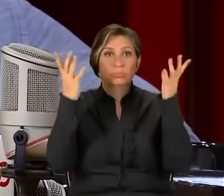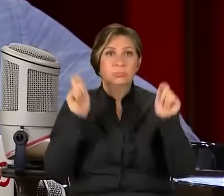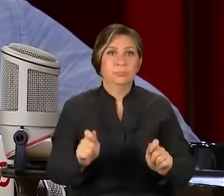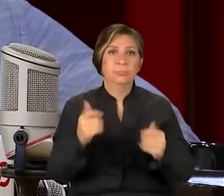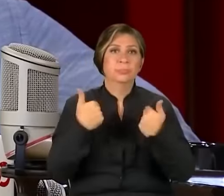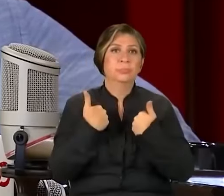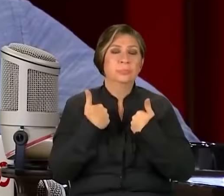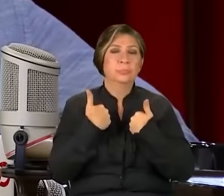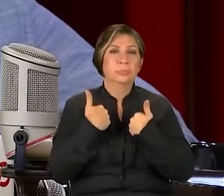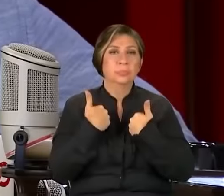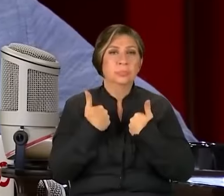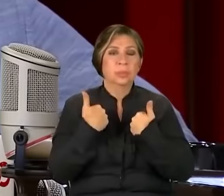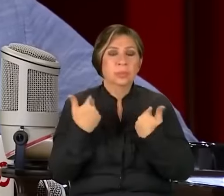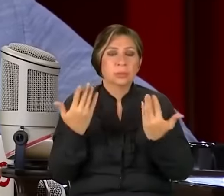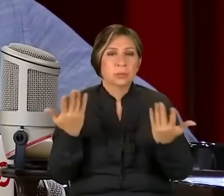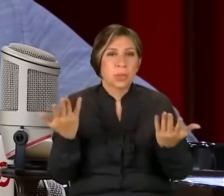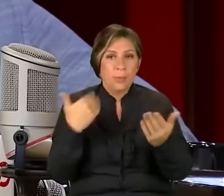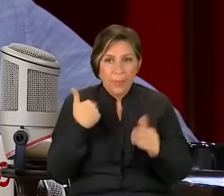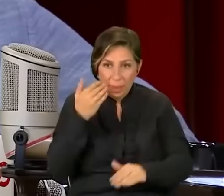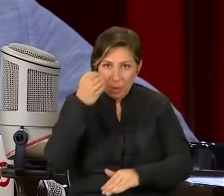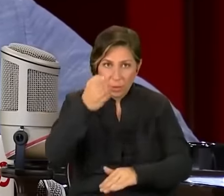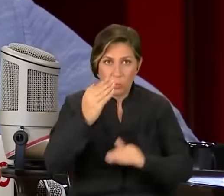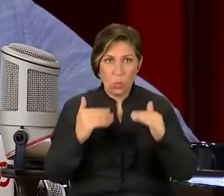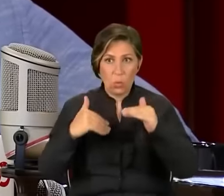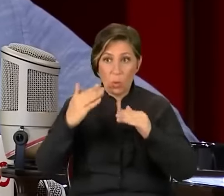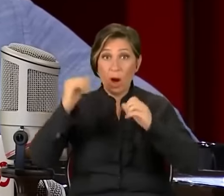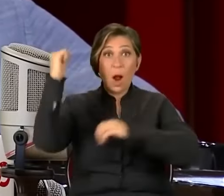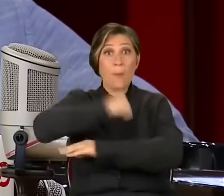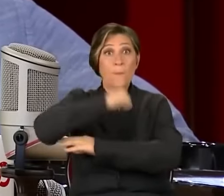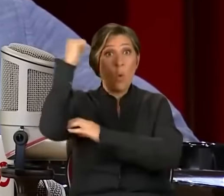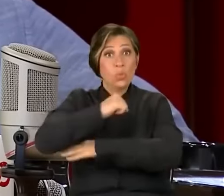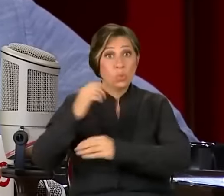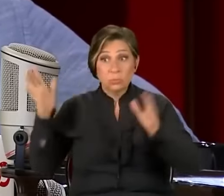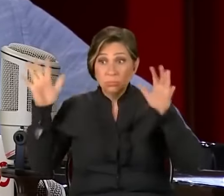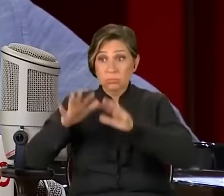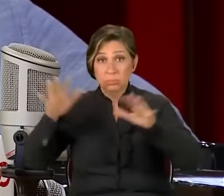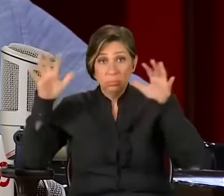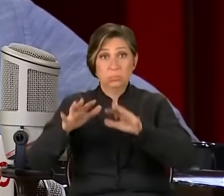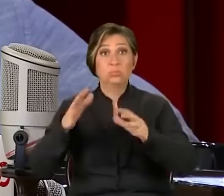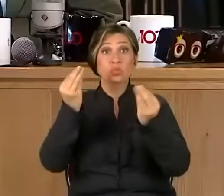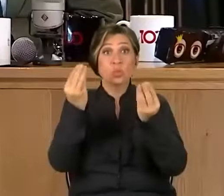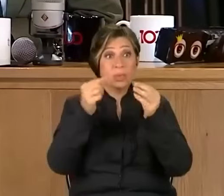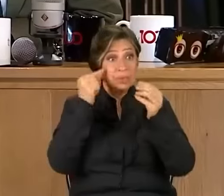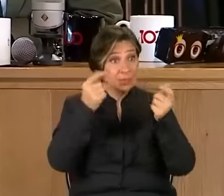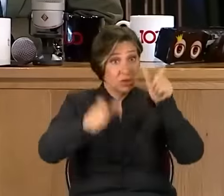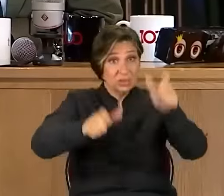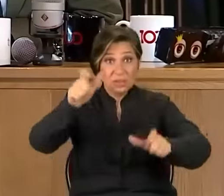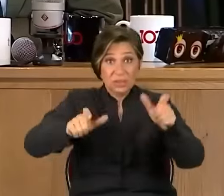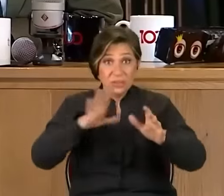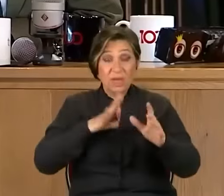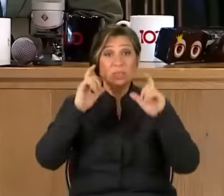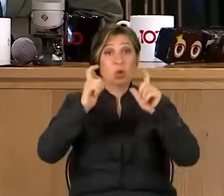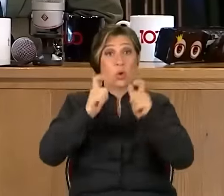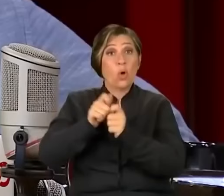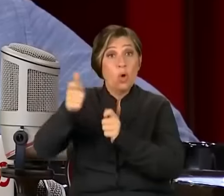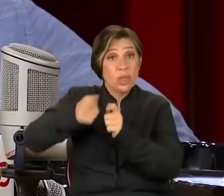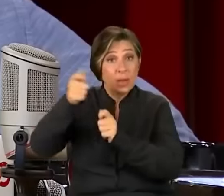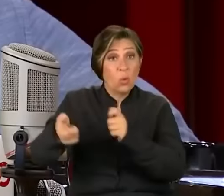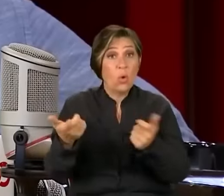başladım artık. Yani çünkü ben gittiğim zaman koca bir kamyonla gidiyorum. Birçok insan var. Birçok insanın sigortası